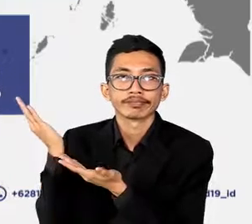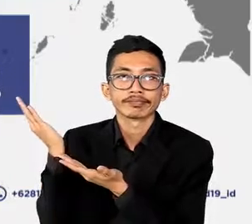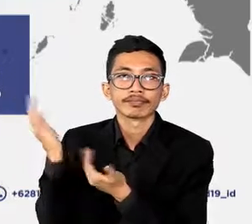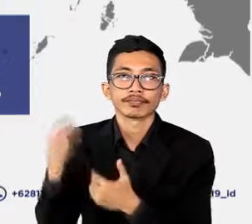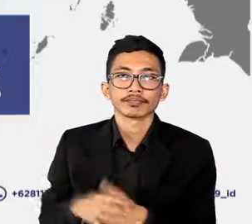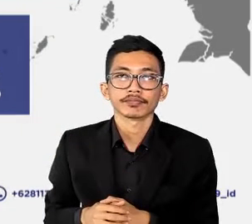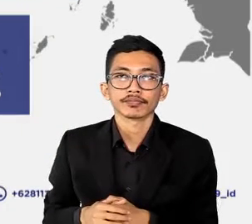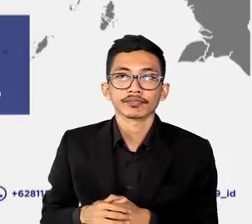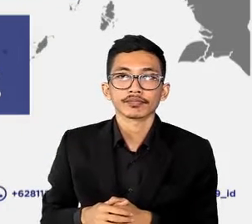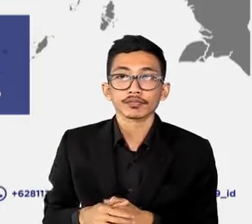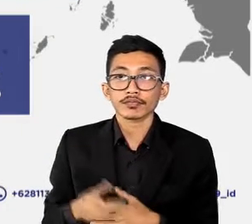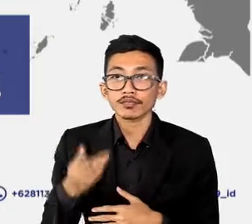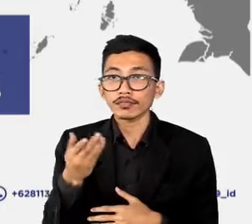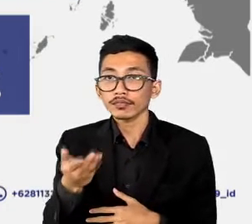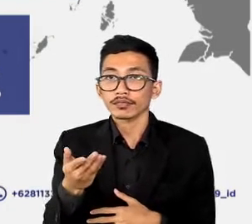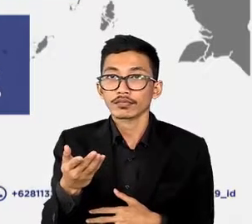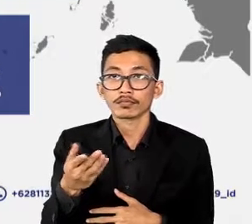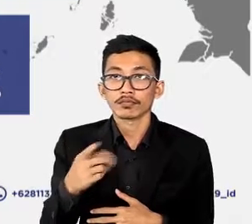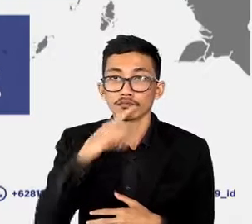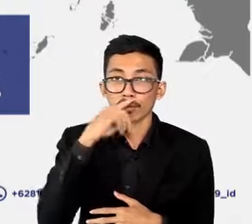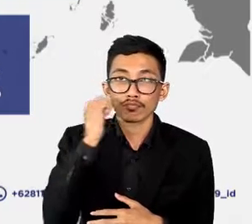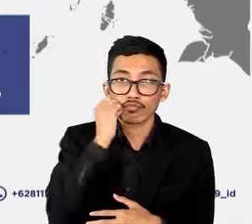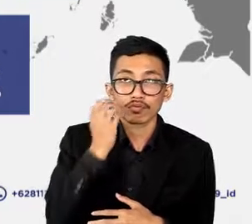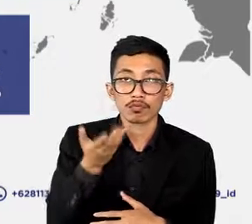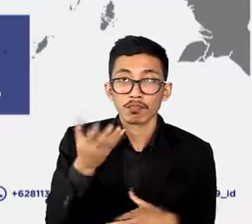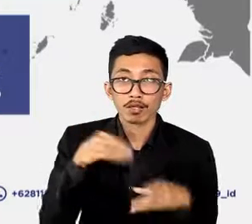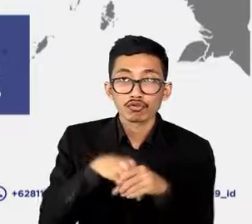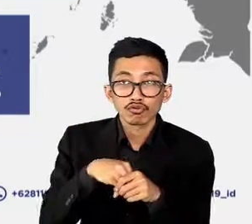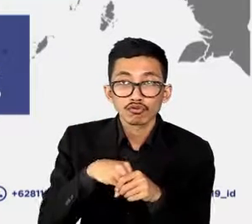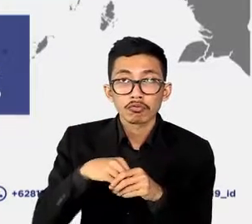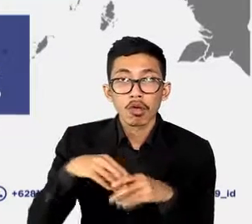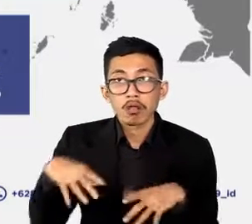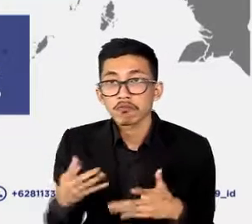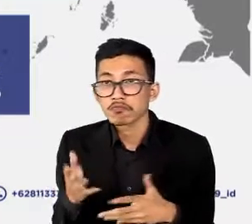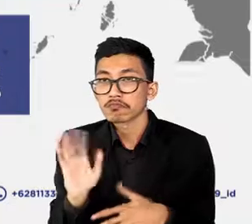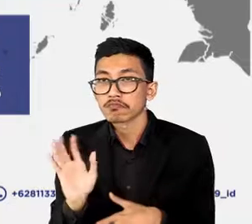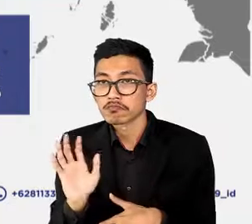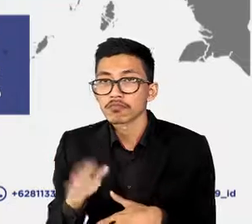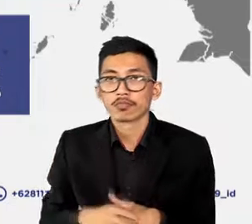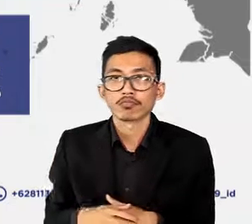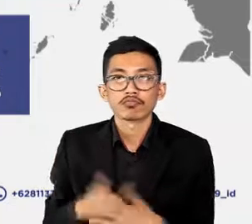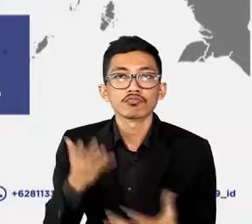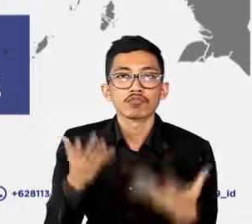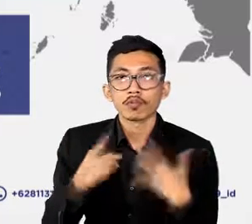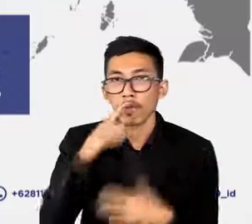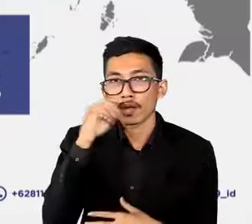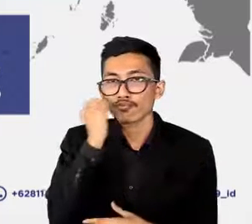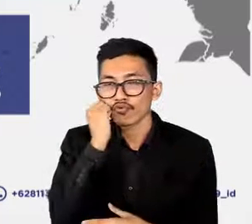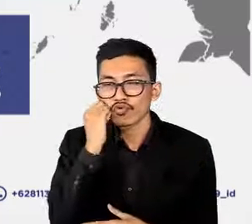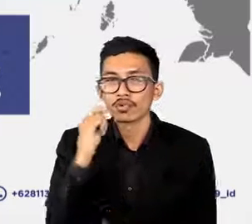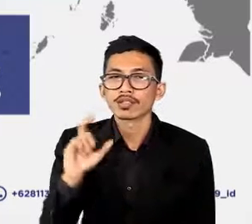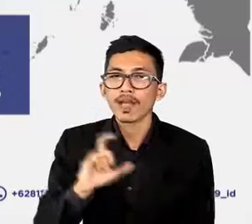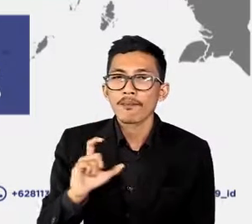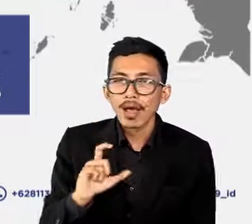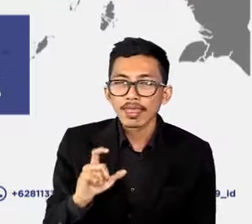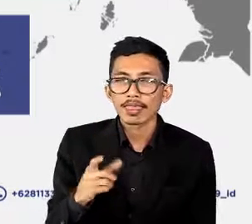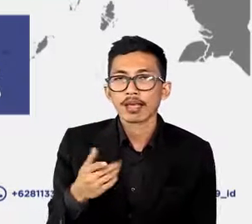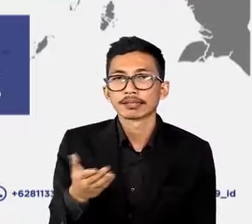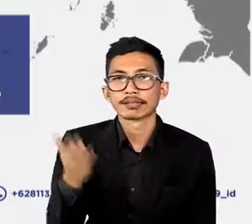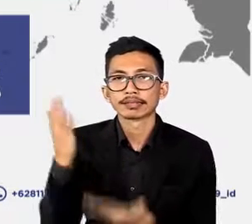apakah Kecamatan Bapak Ibu termasuk didalamnya Untuk itu saya mohon kepada Bapak Ibu Camat dari